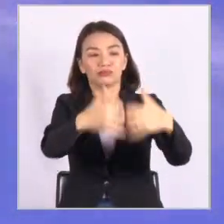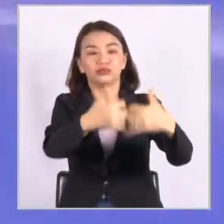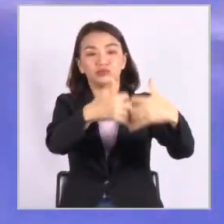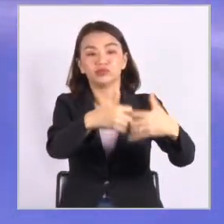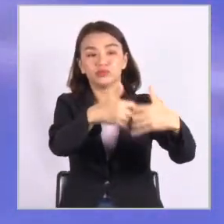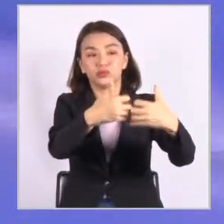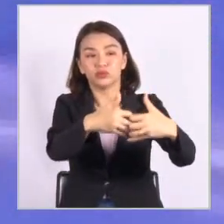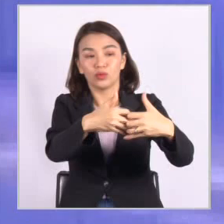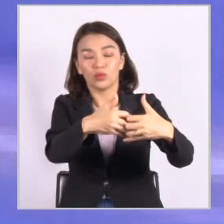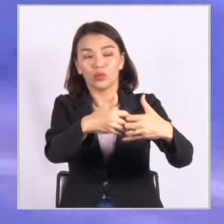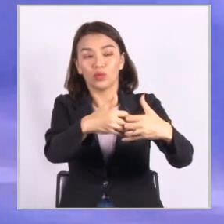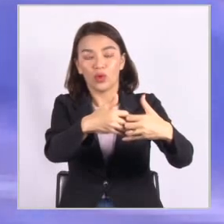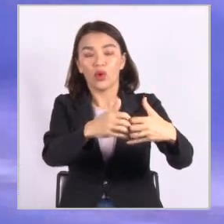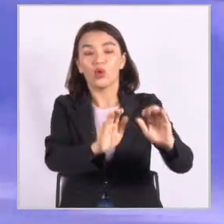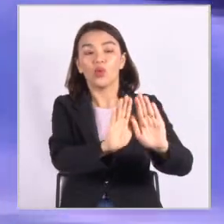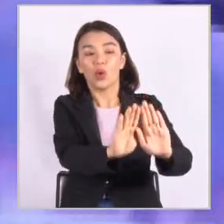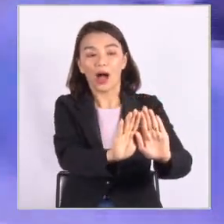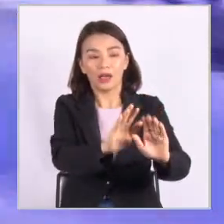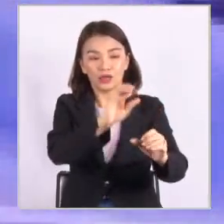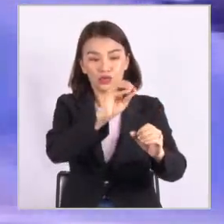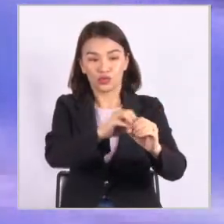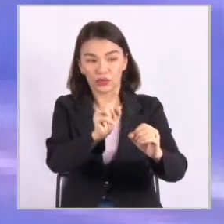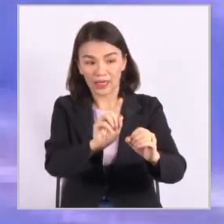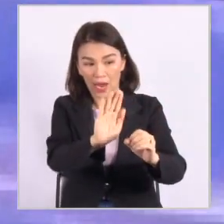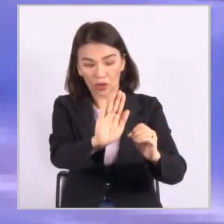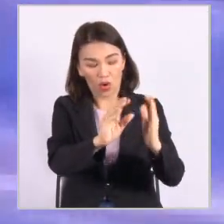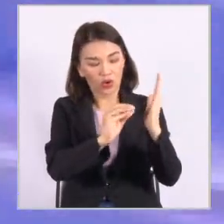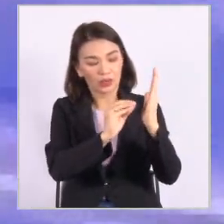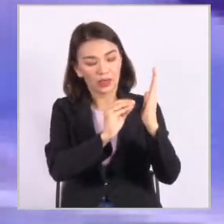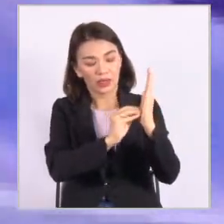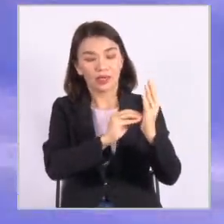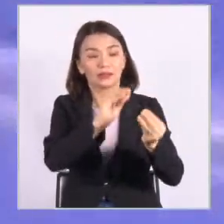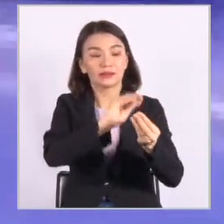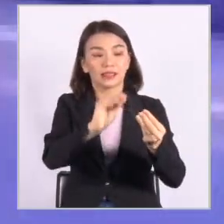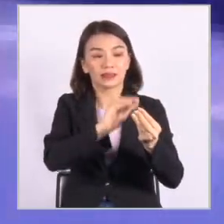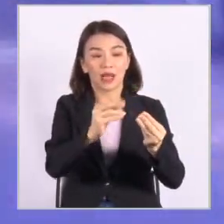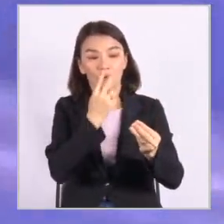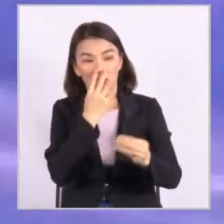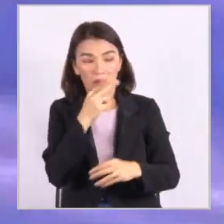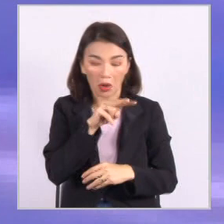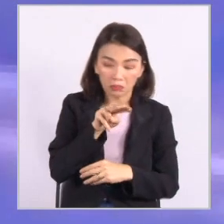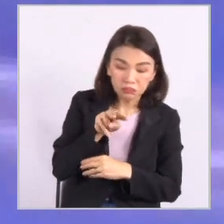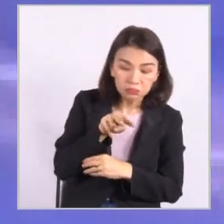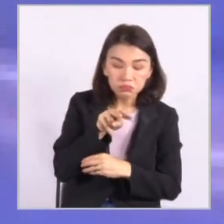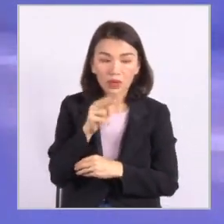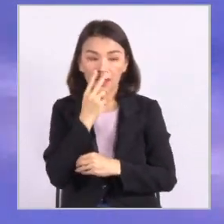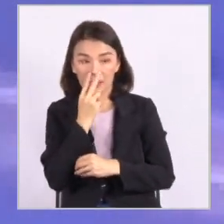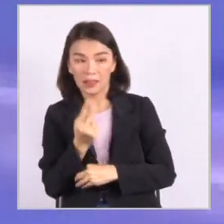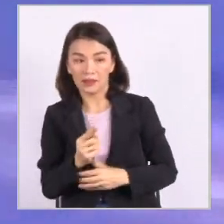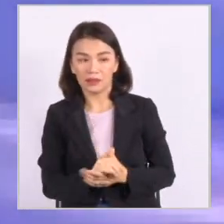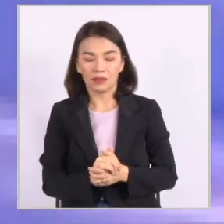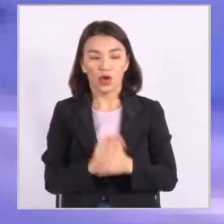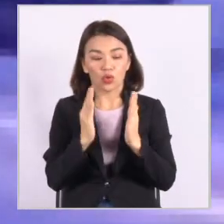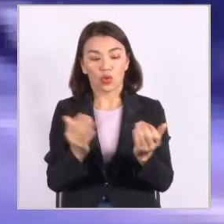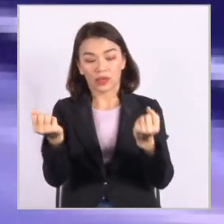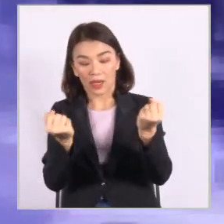ริมถนนหน้าตลาดการค้าอำเภอสนามชัยเขตพื้นที่ฉะเชิงเทรานะคะและนั่นเห็นมั้ยดอมๆมองๆก่อนนะไปดูตรงฝั่งคน